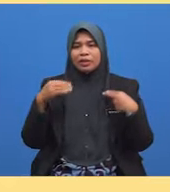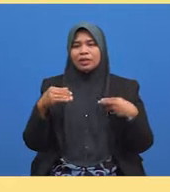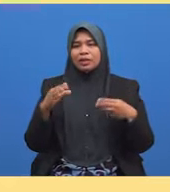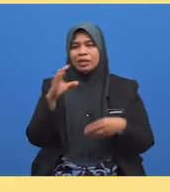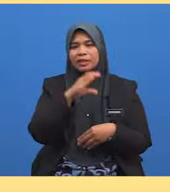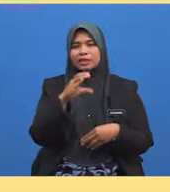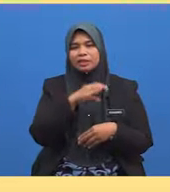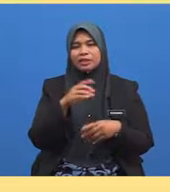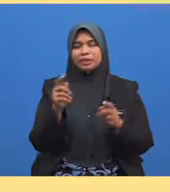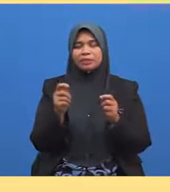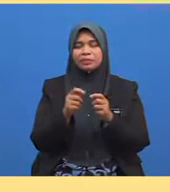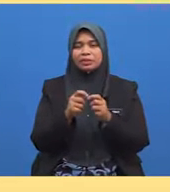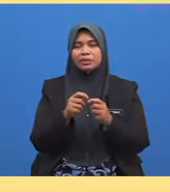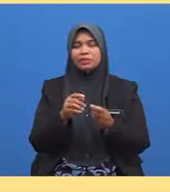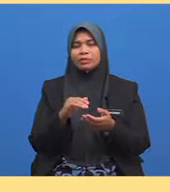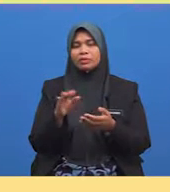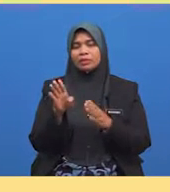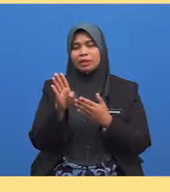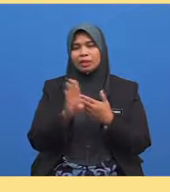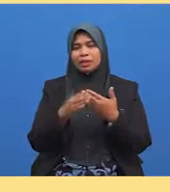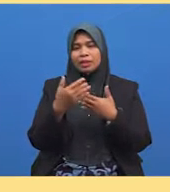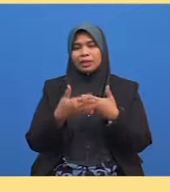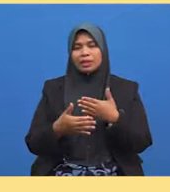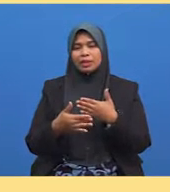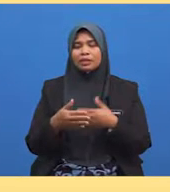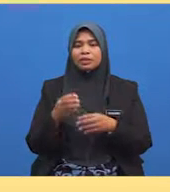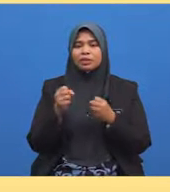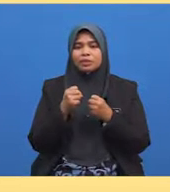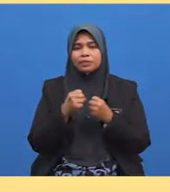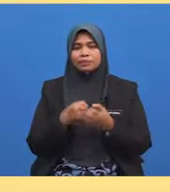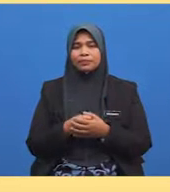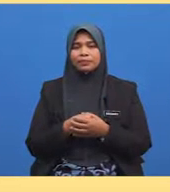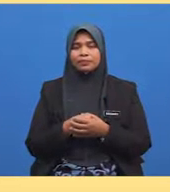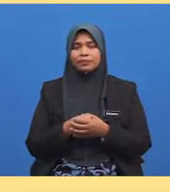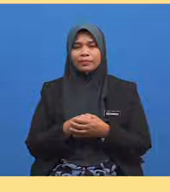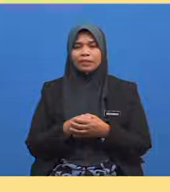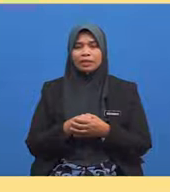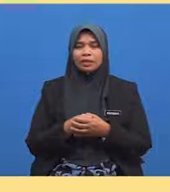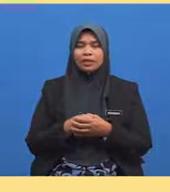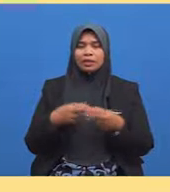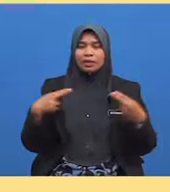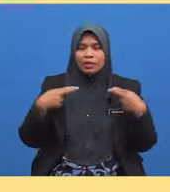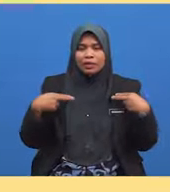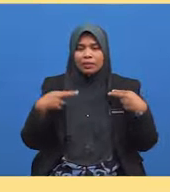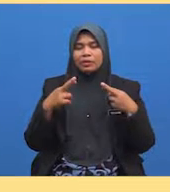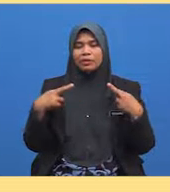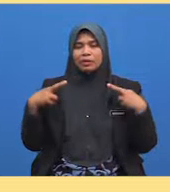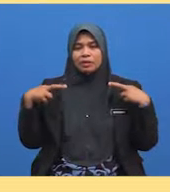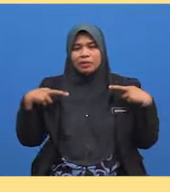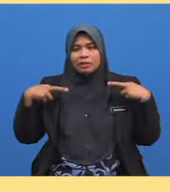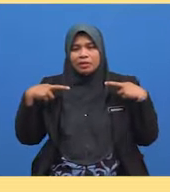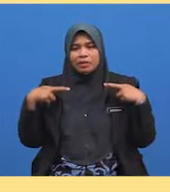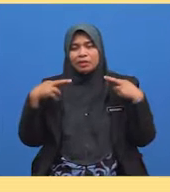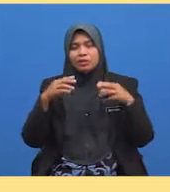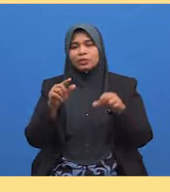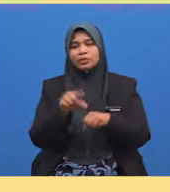mempunyai ciri-ciri sepenuhnya yang berikut. Poikiloterma, iaitu berdarah sejuk. Selain itu,